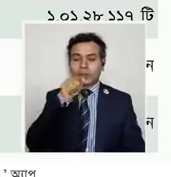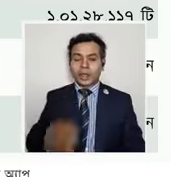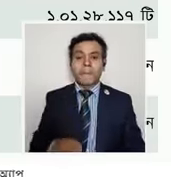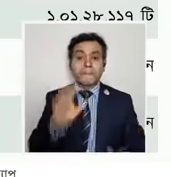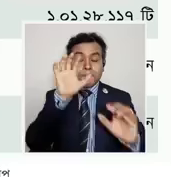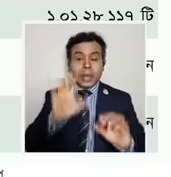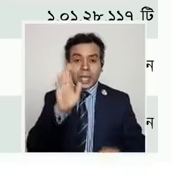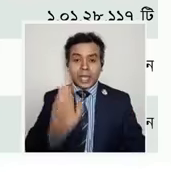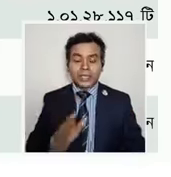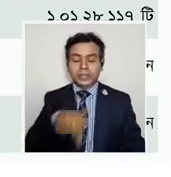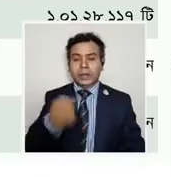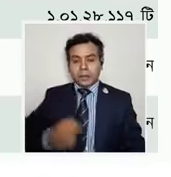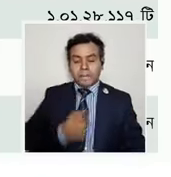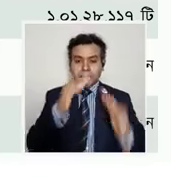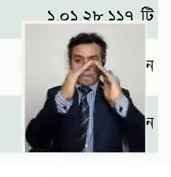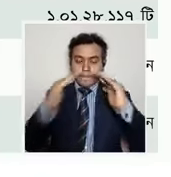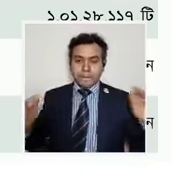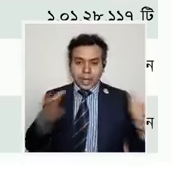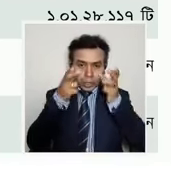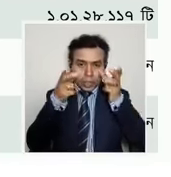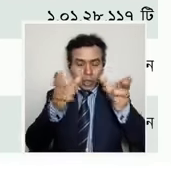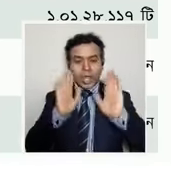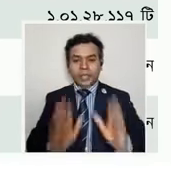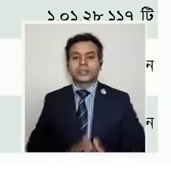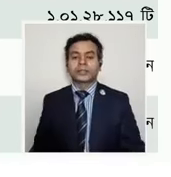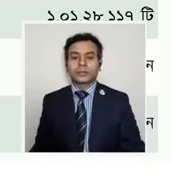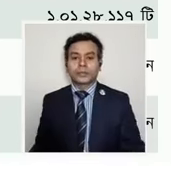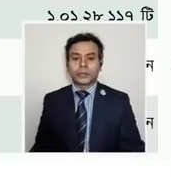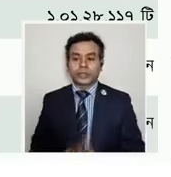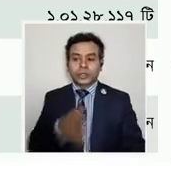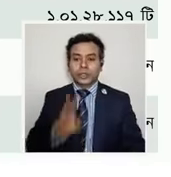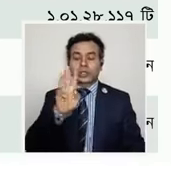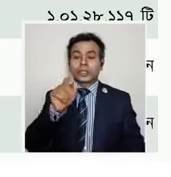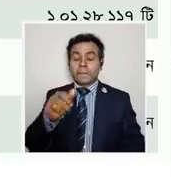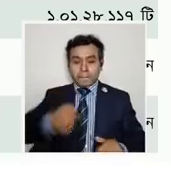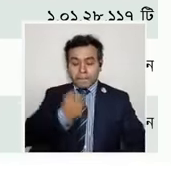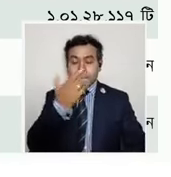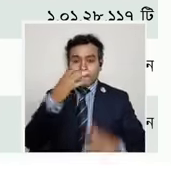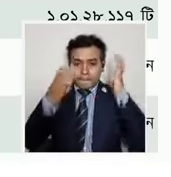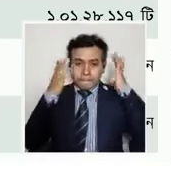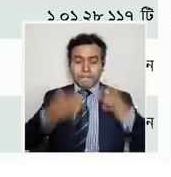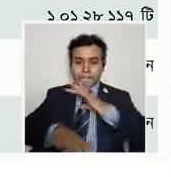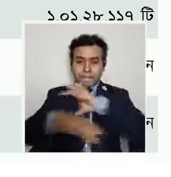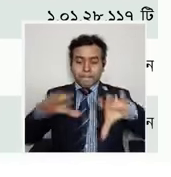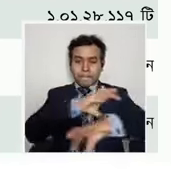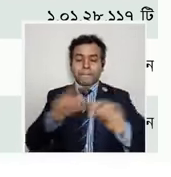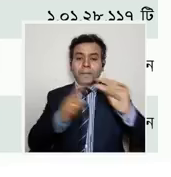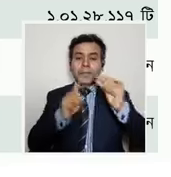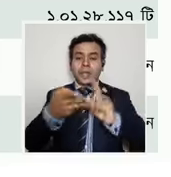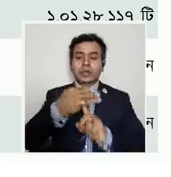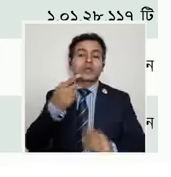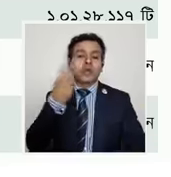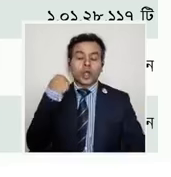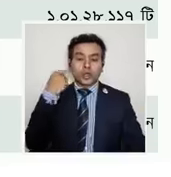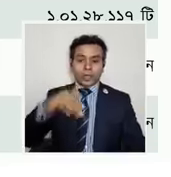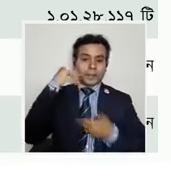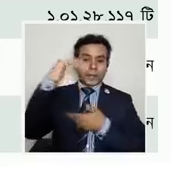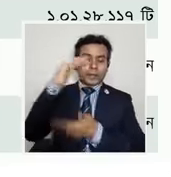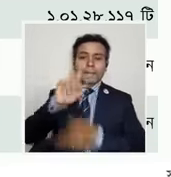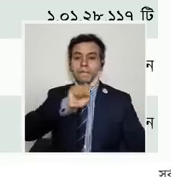ফোন কল গ্রহণ করা হয় স্বাস্থ্য পরামর্শ দেওয়ার জন্য, যে কোনো স্বাস্থ্য সেবা পরামর্শ ফোন কলে দেওয়া হয়। এই ফোন কলের